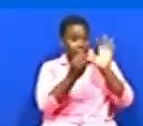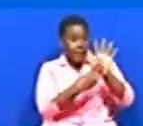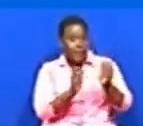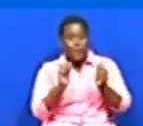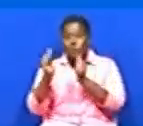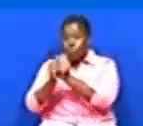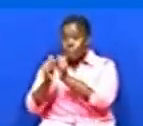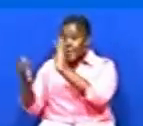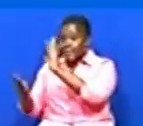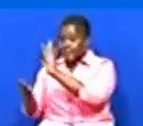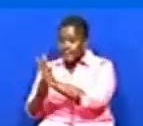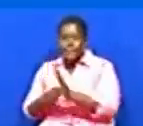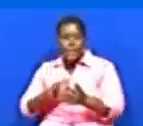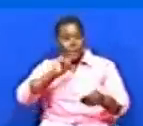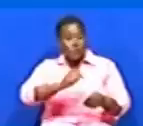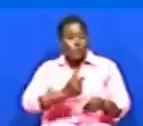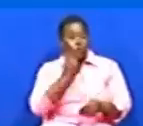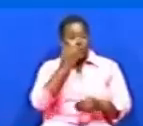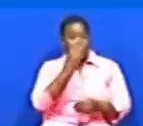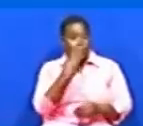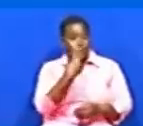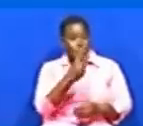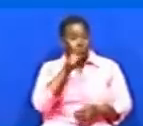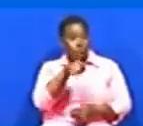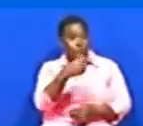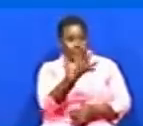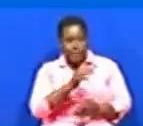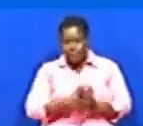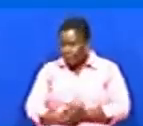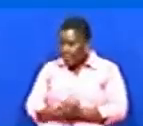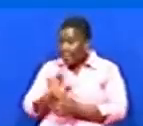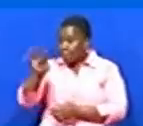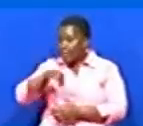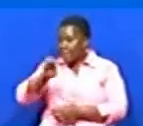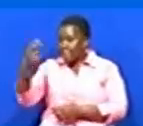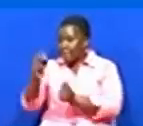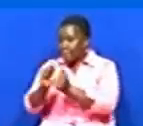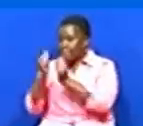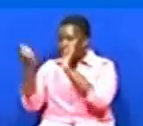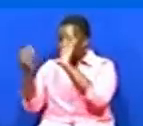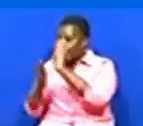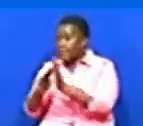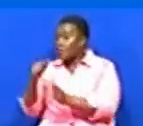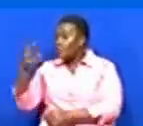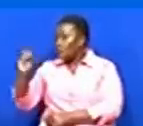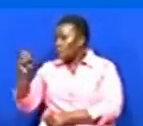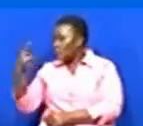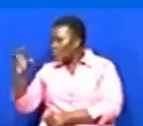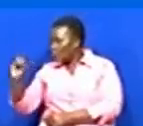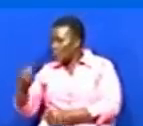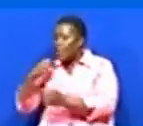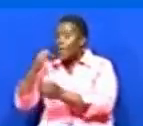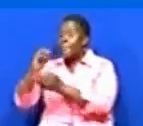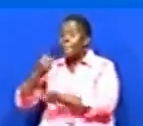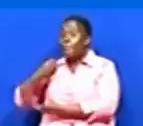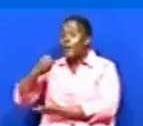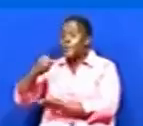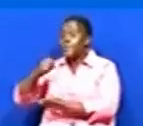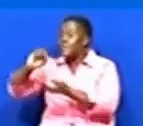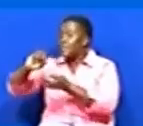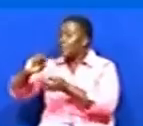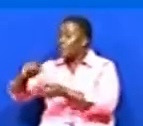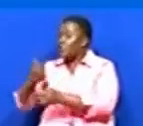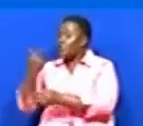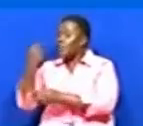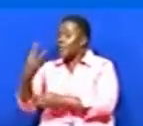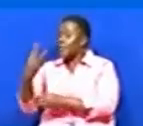fedha 2018-2019 ikawa trilioni 32.5, na mwaka 2019-2020